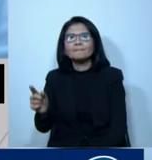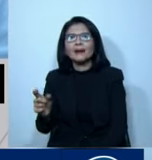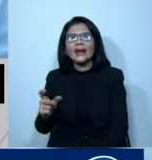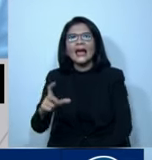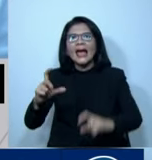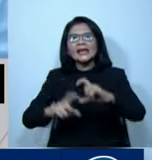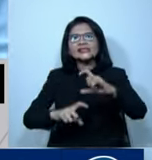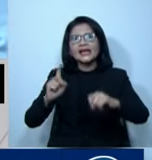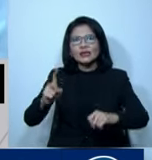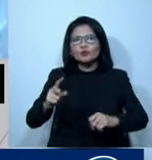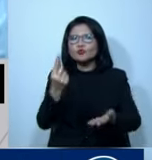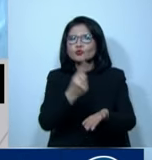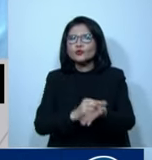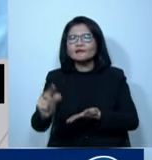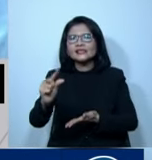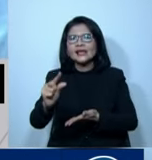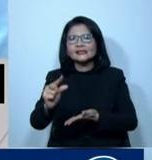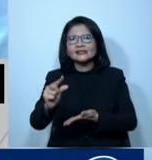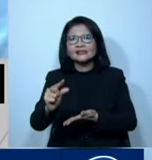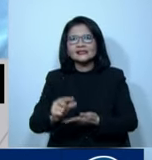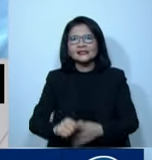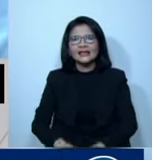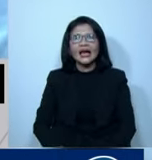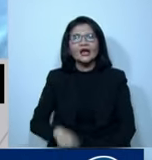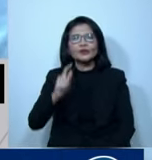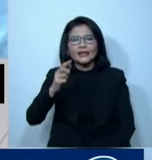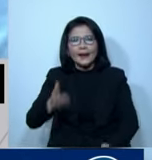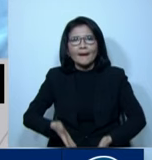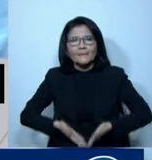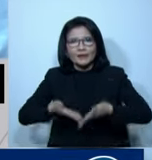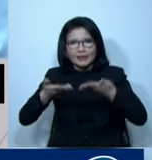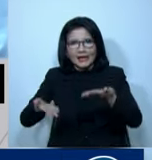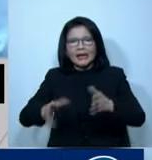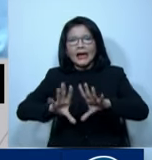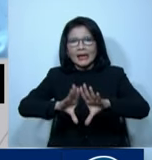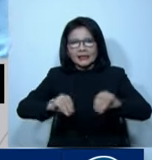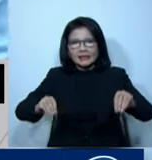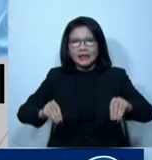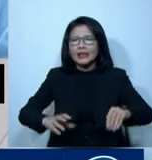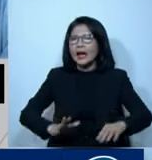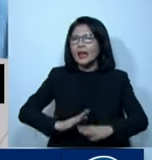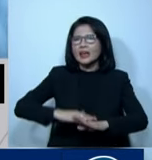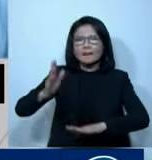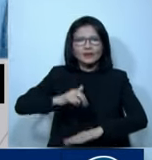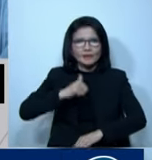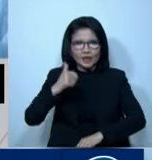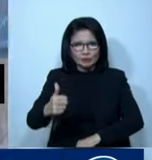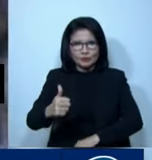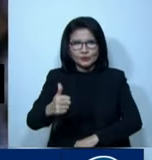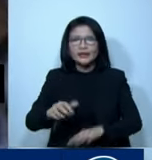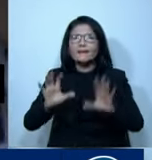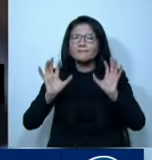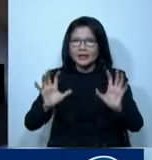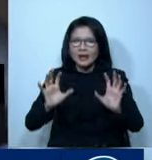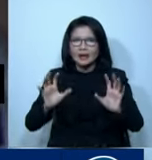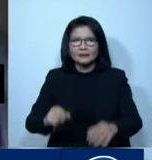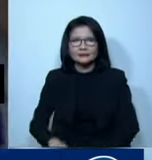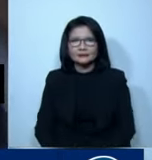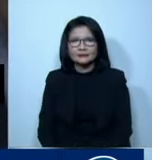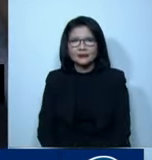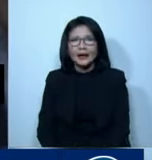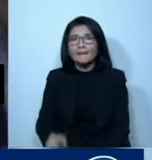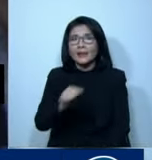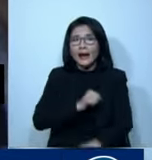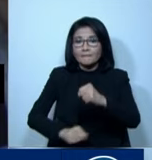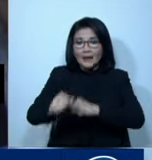tinggi Karena itulah yang akan membongkar dan kemudian memberikan ruang pekerjaan yang jauh lebih banyak ee kepada mereka Maka